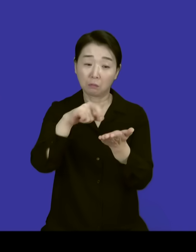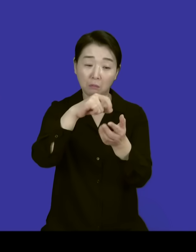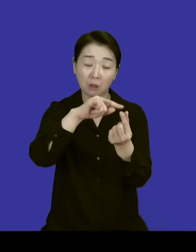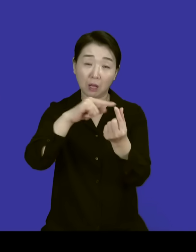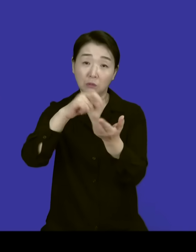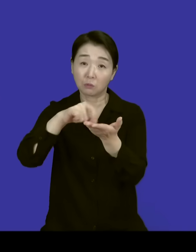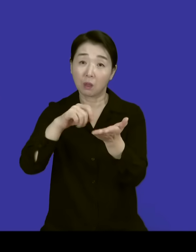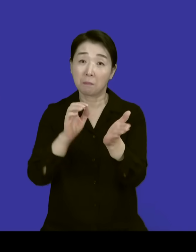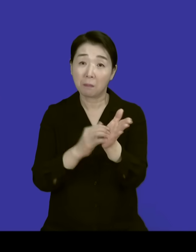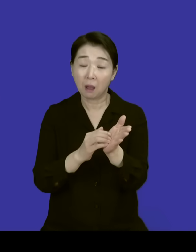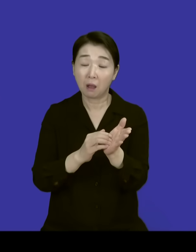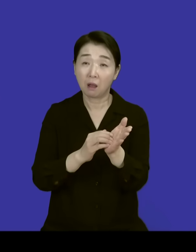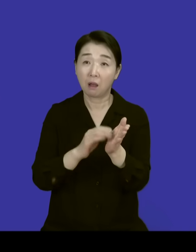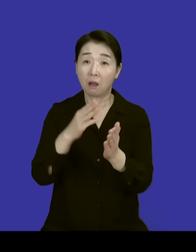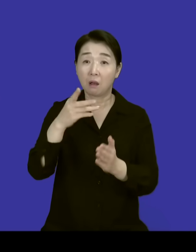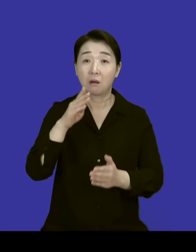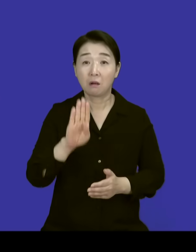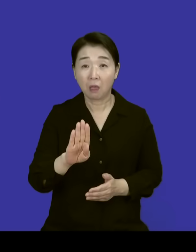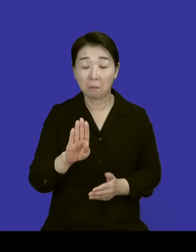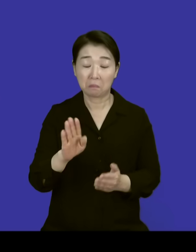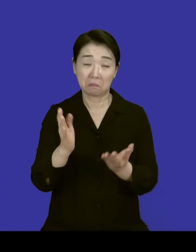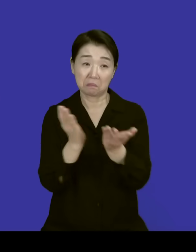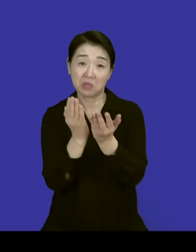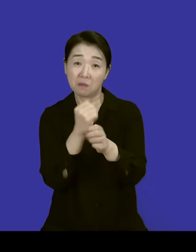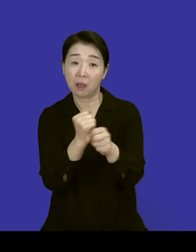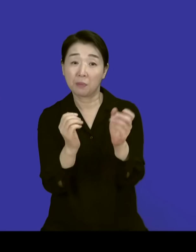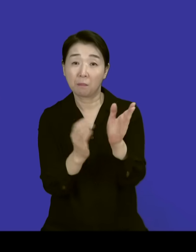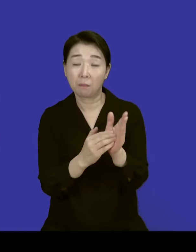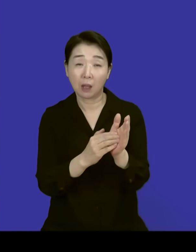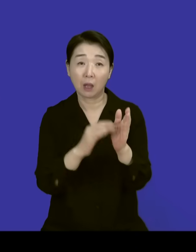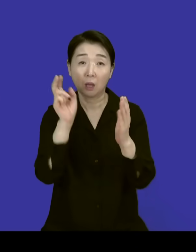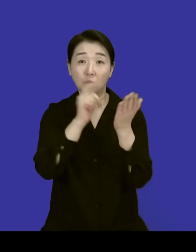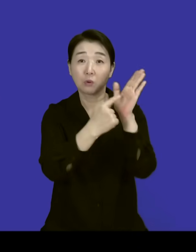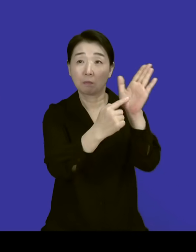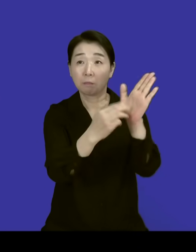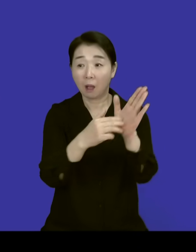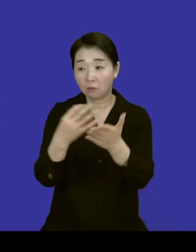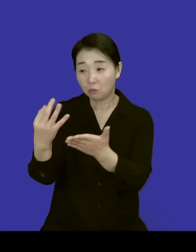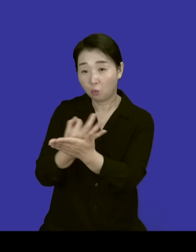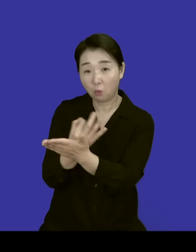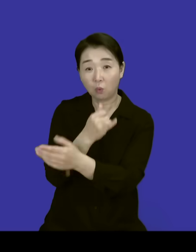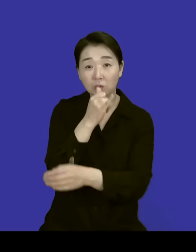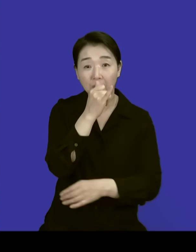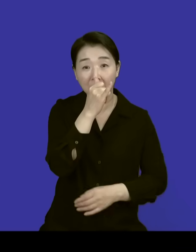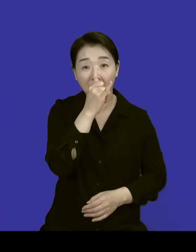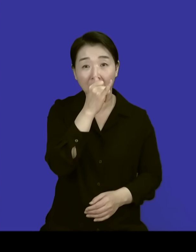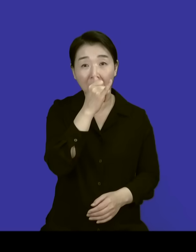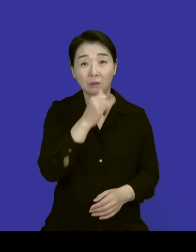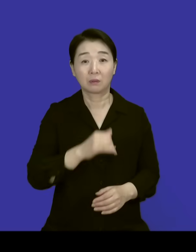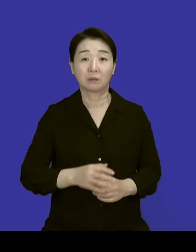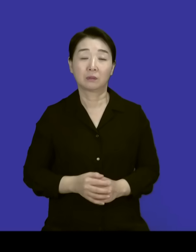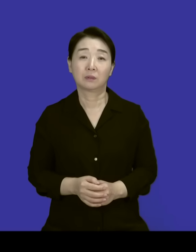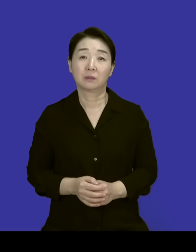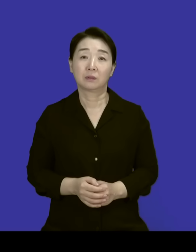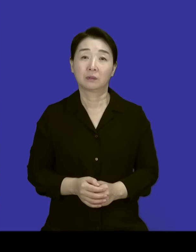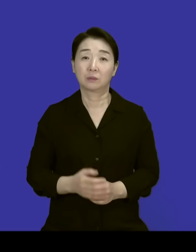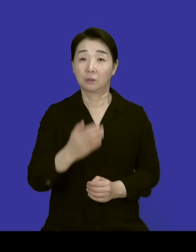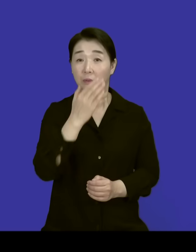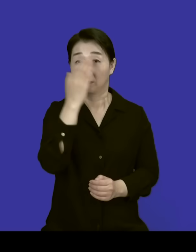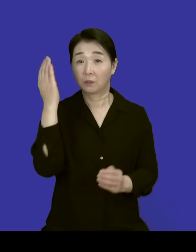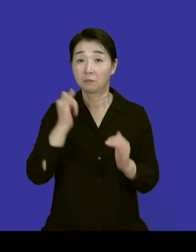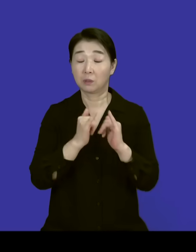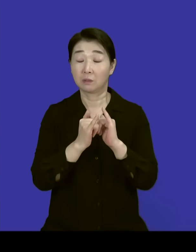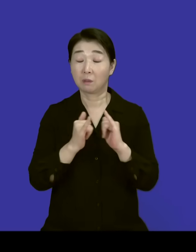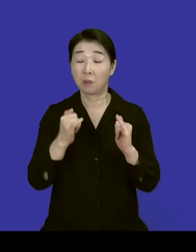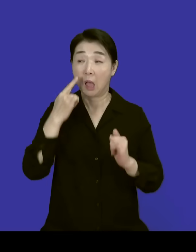하고 비트도 만들어서 세상에 나오는데 그게로 돈도 벌고 네네. 그리고 젊은 친구들한테 막